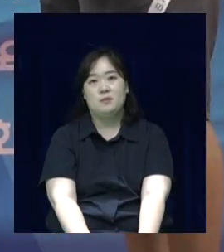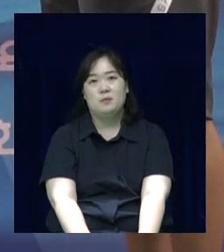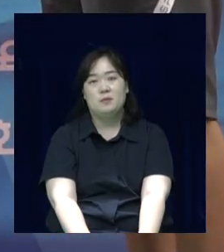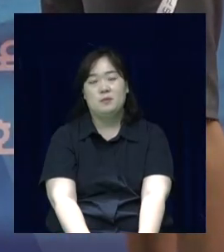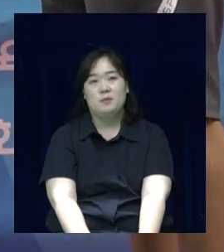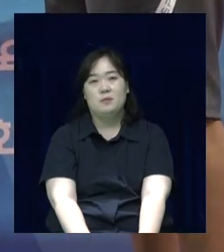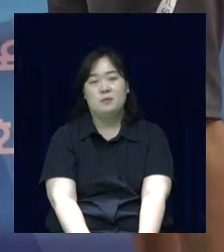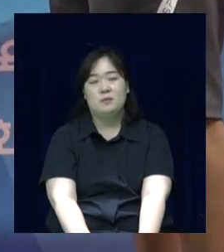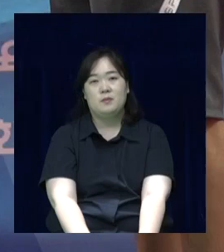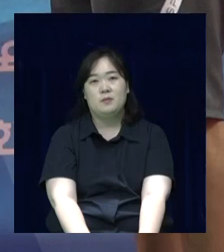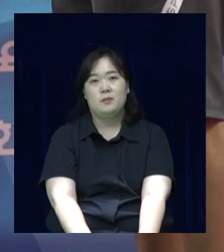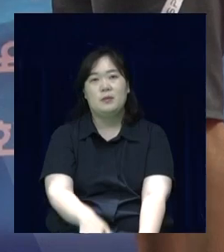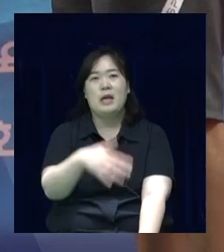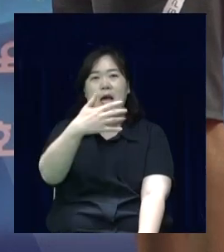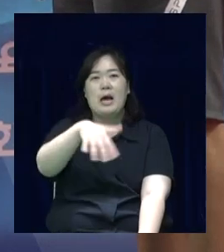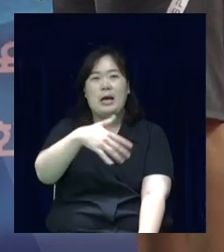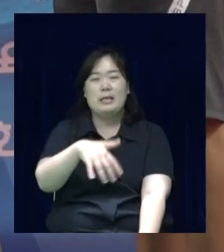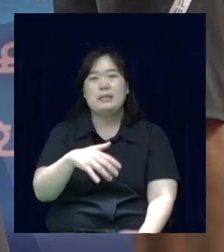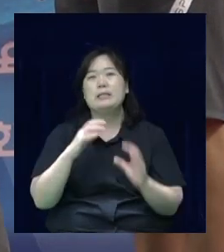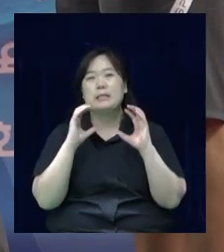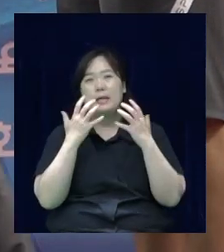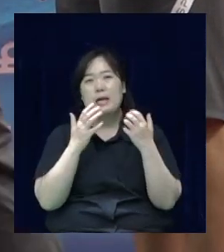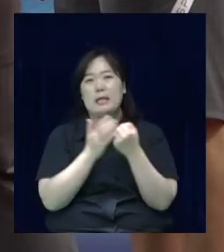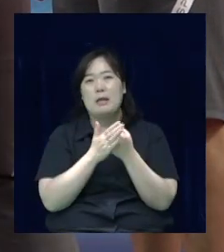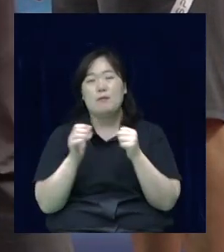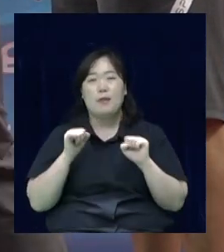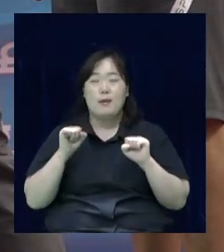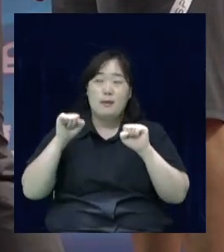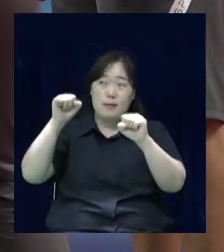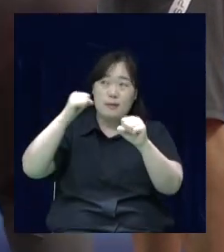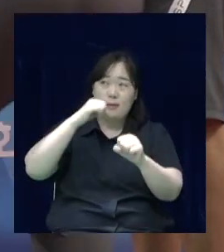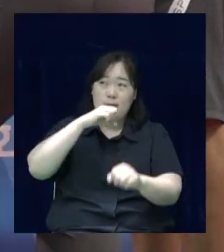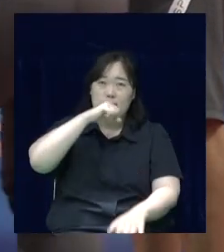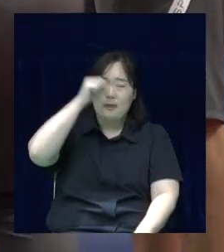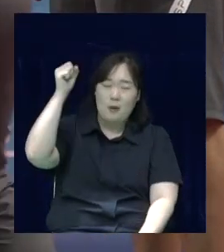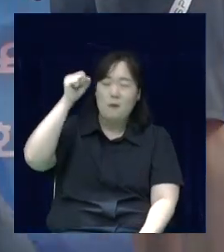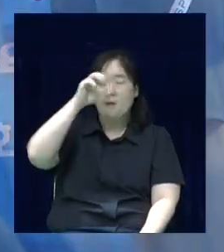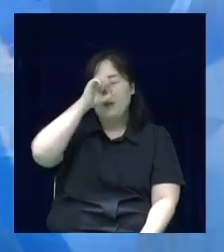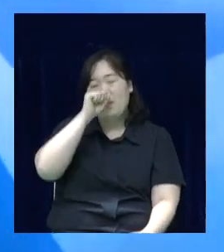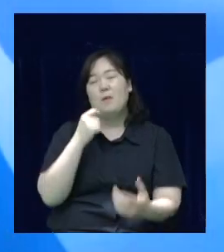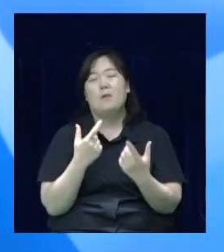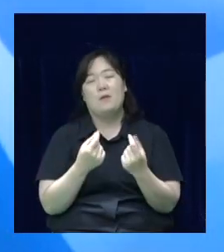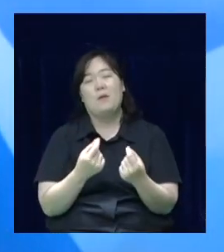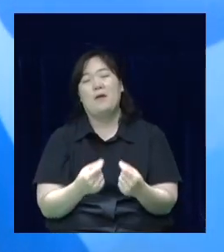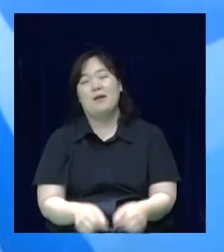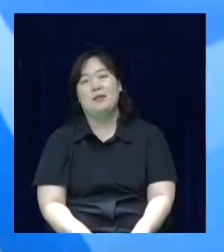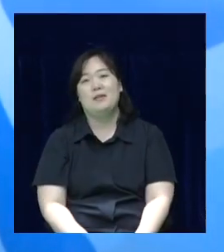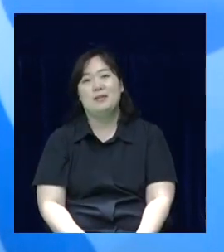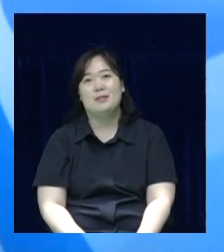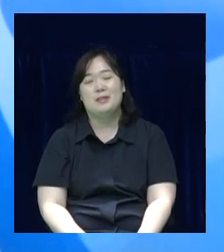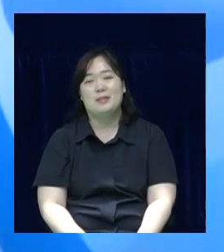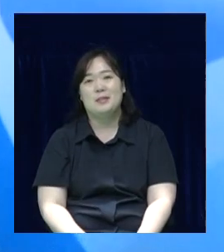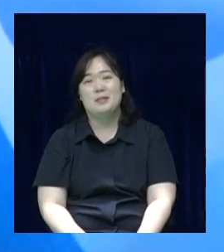어린 선수인 만큼 이번만큼은 또 성공을 해서 뭐 기록을 가져갔으면 좋겠네요. 개인적으로 꼭 성공했으면 하는 바람이 있습니다. 네. 바람이